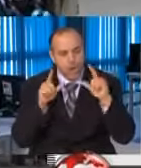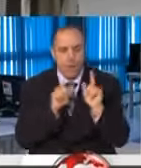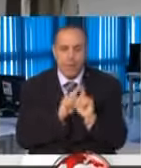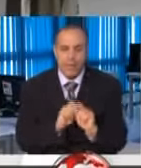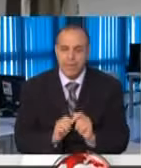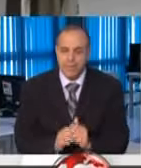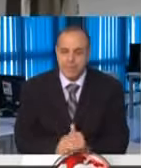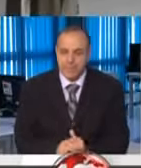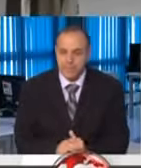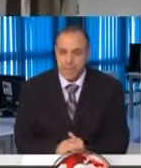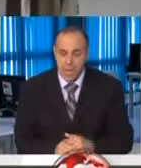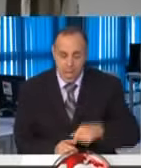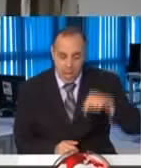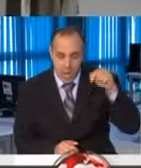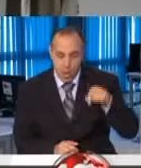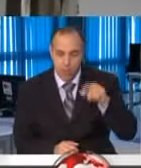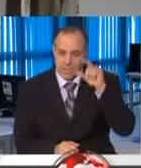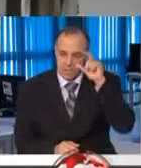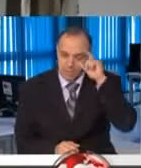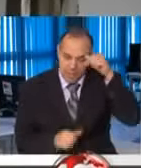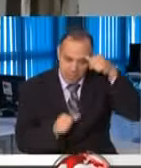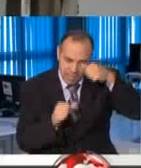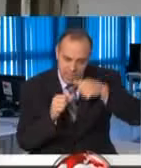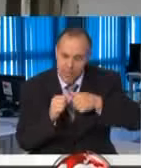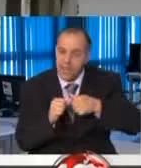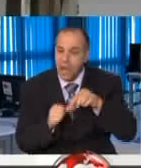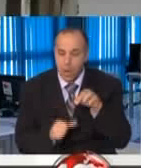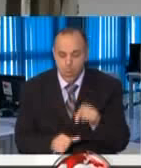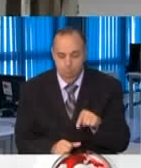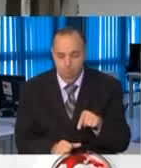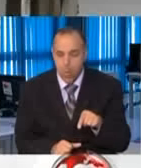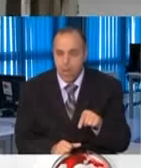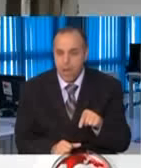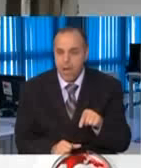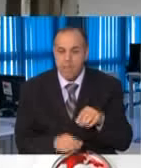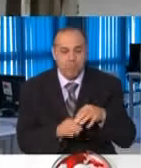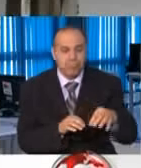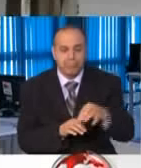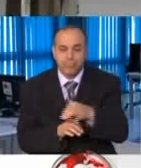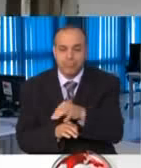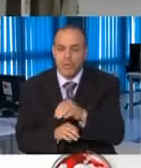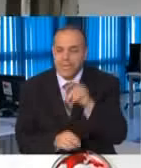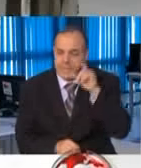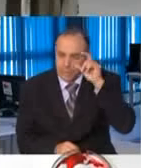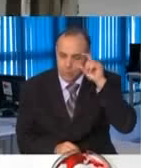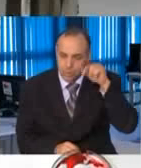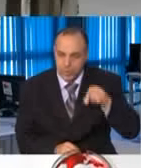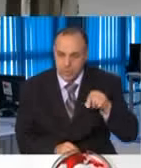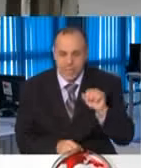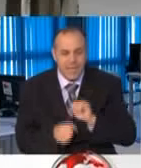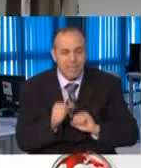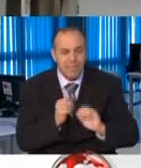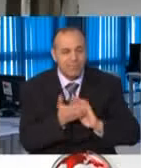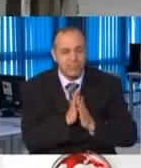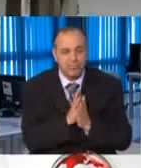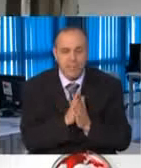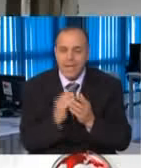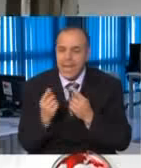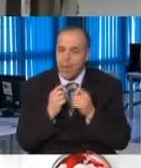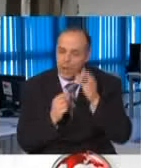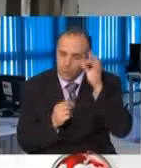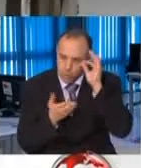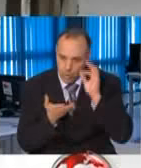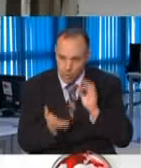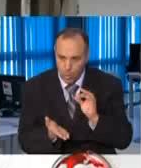والكرامة. اليوم وسيدي بوزيد تحيي هذه الذكرى، دعت الفروع الجهوية بسيدي بوزيد للمنظمات الراعية للحوار